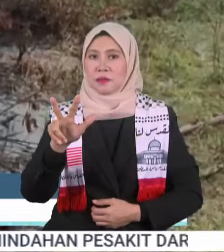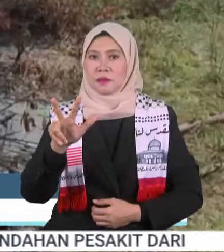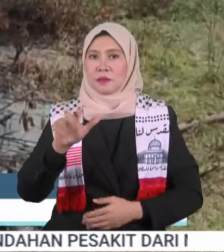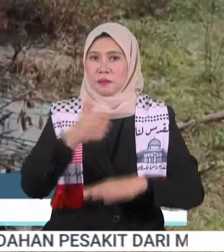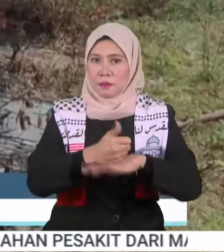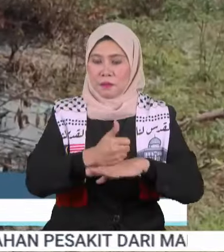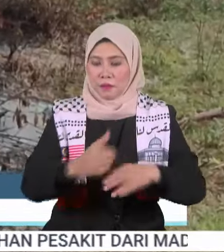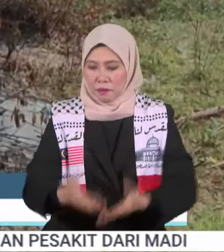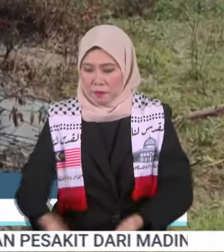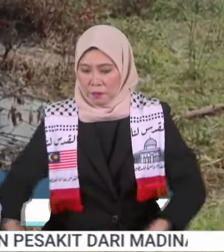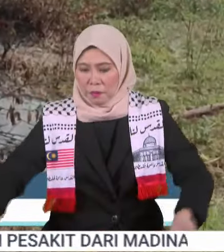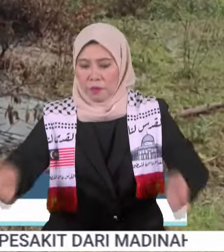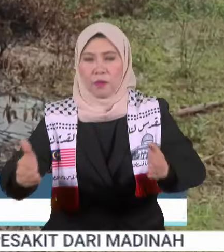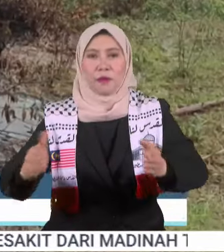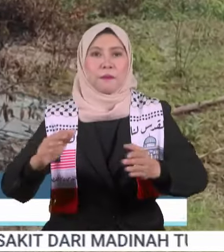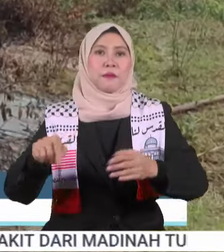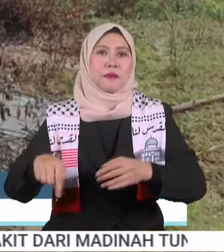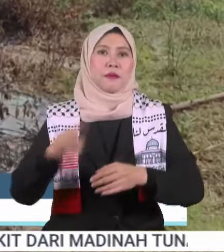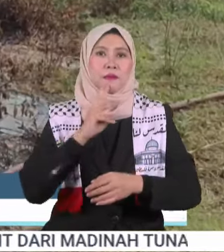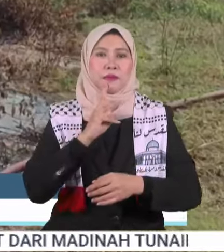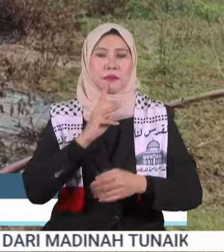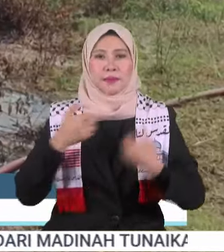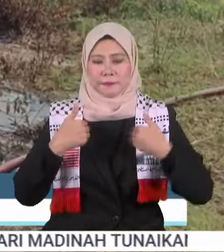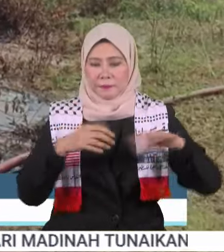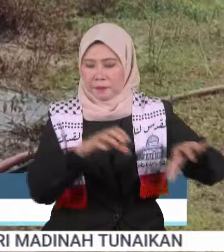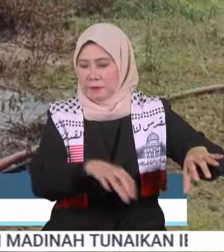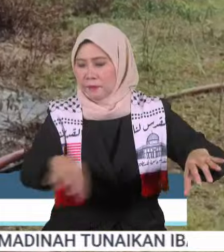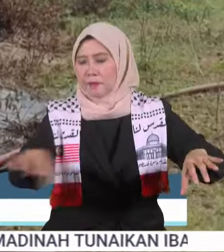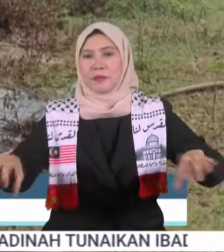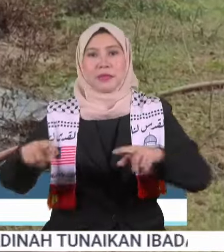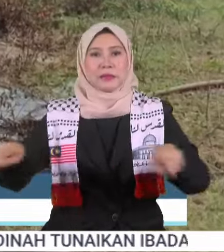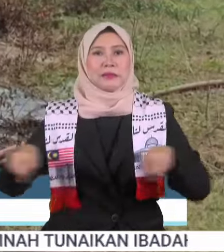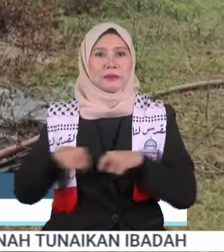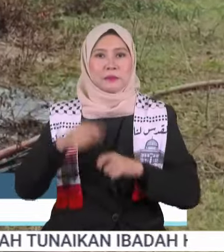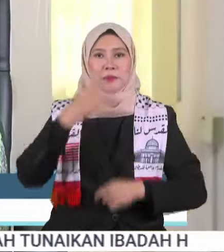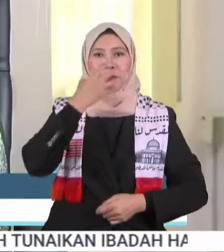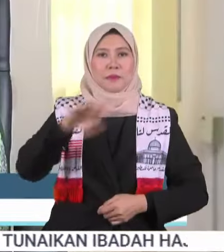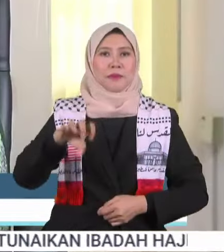telaga tube dan sebuah kolam takungan di beberapa lokasi panas.